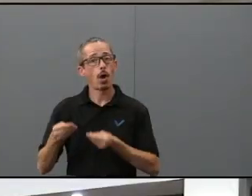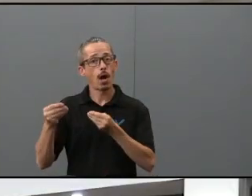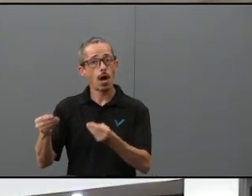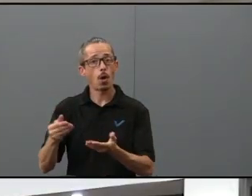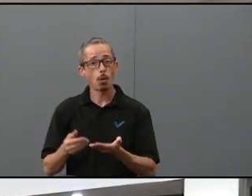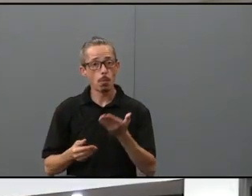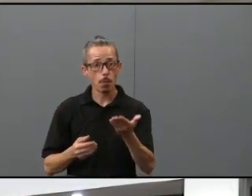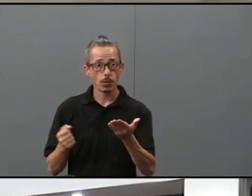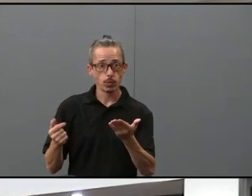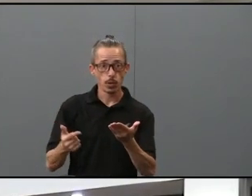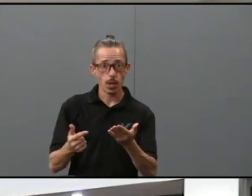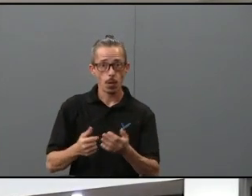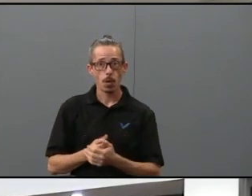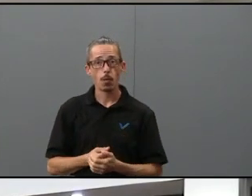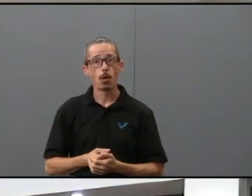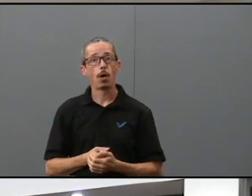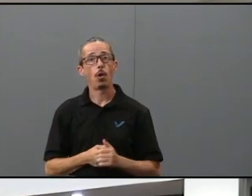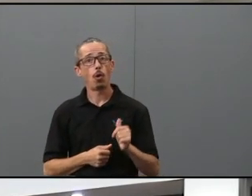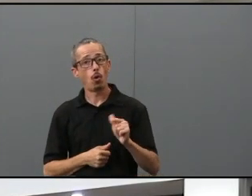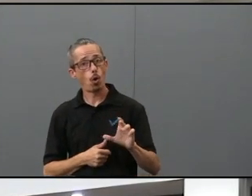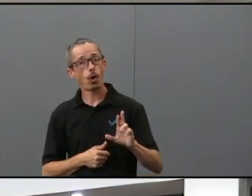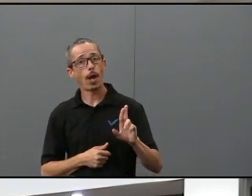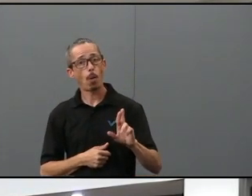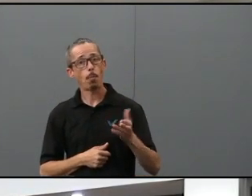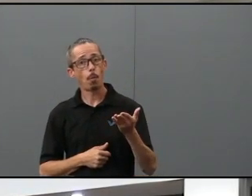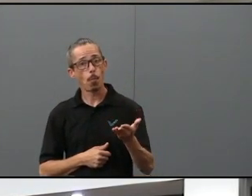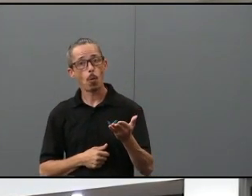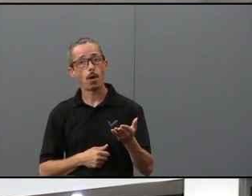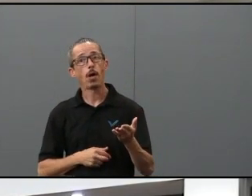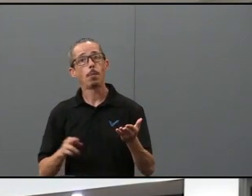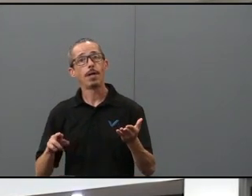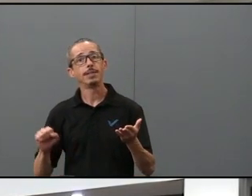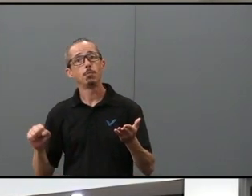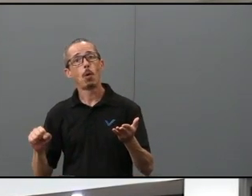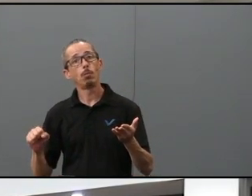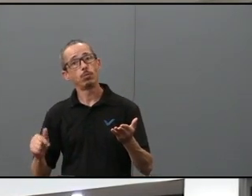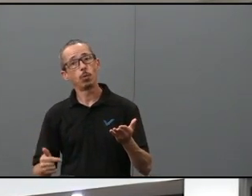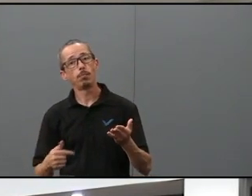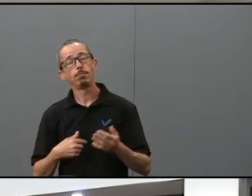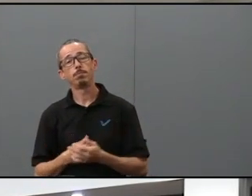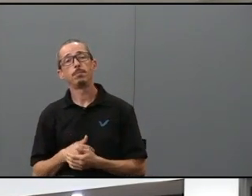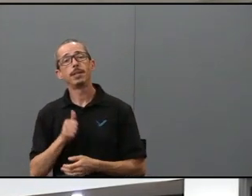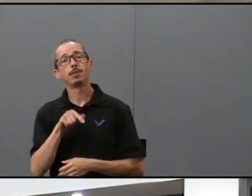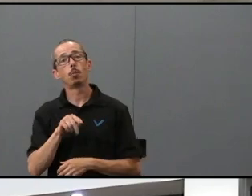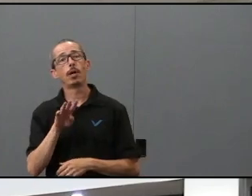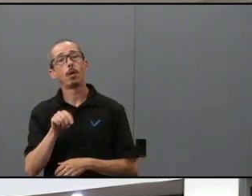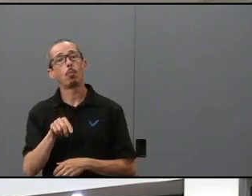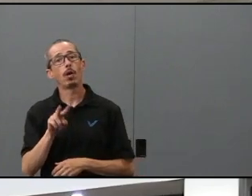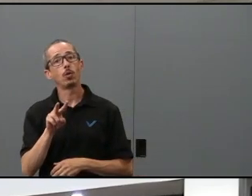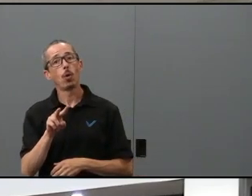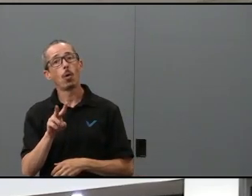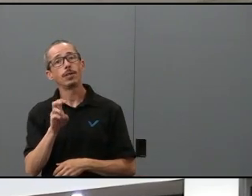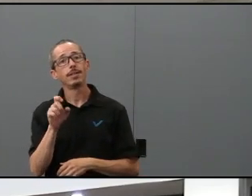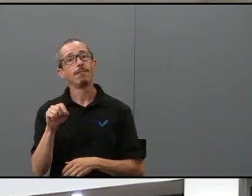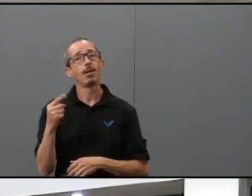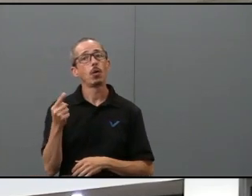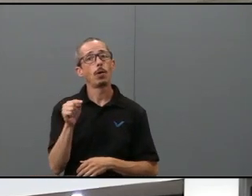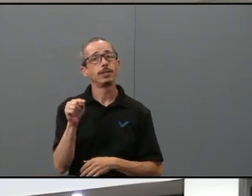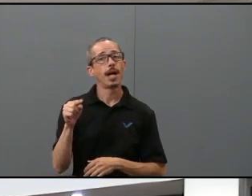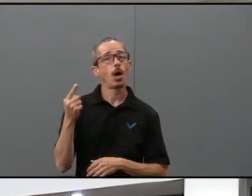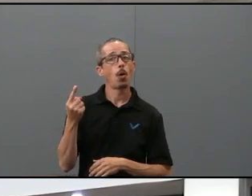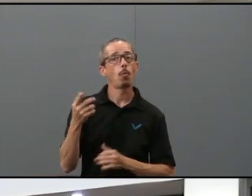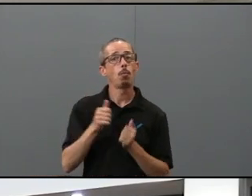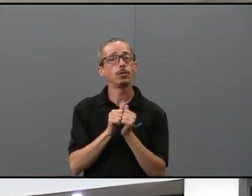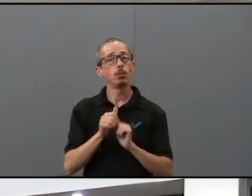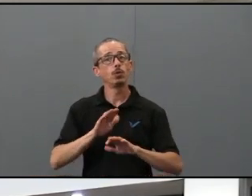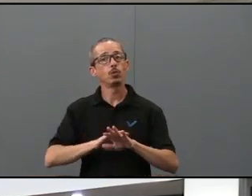proposeur un appuyur le créom je propose je vous merci mon j'appuie merci 10.4.2 621-1 règlement